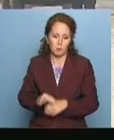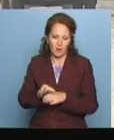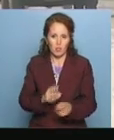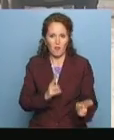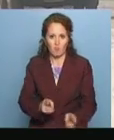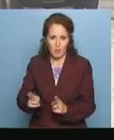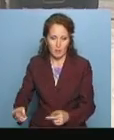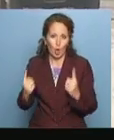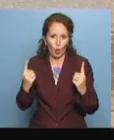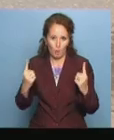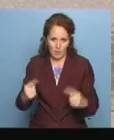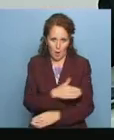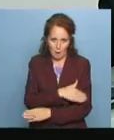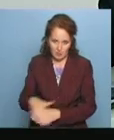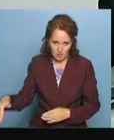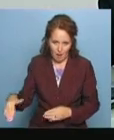крупные магистрали.